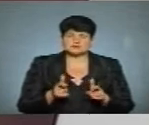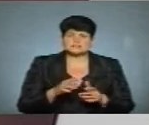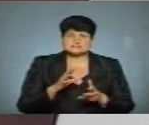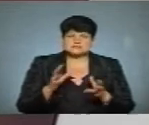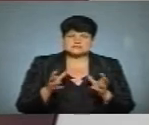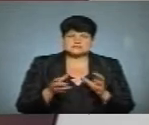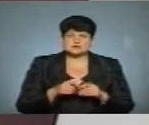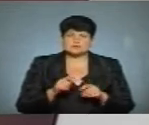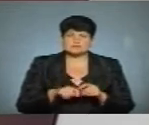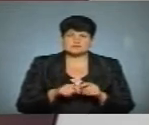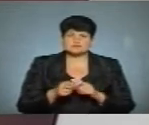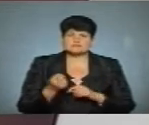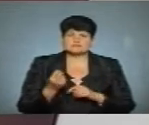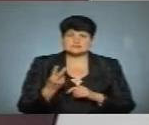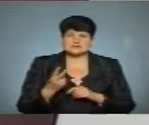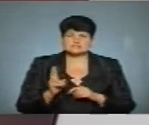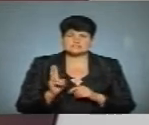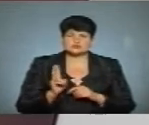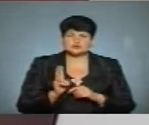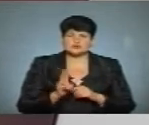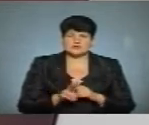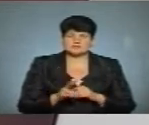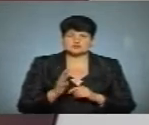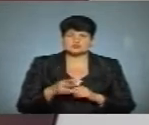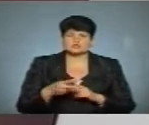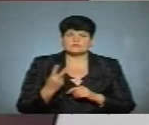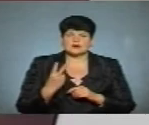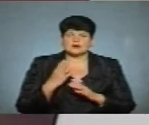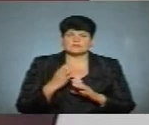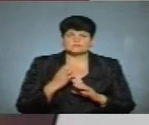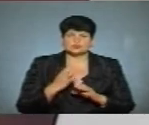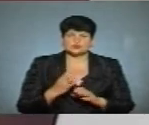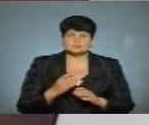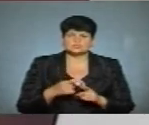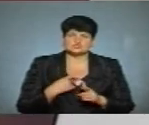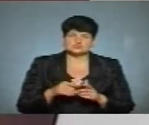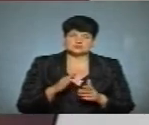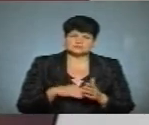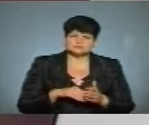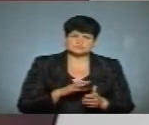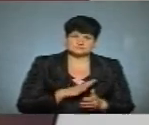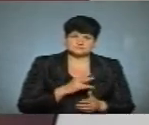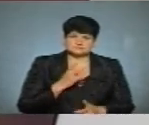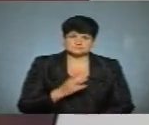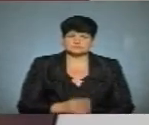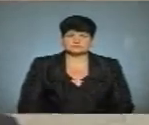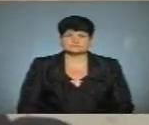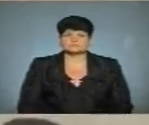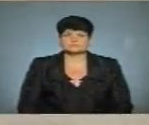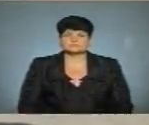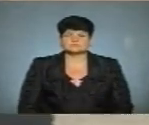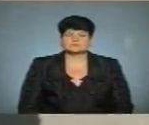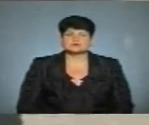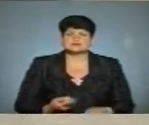Мельник, перевірили 12 тролейбусів і 42 автобуси. Як це відбувалося та чи штрафували порушників – дивіться.